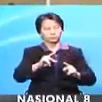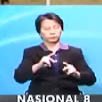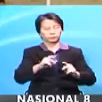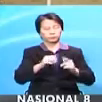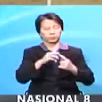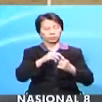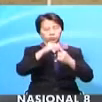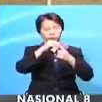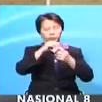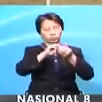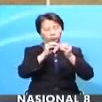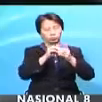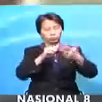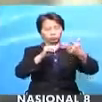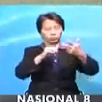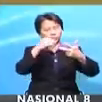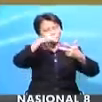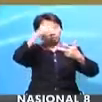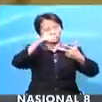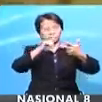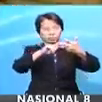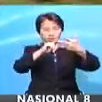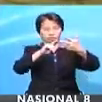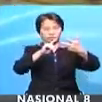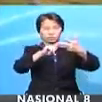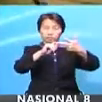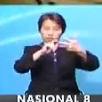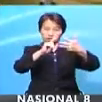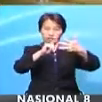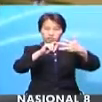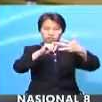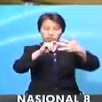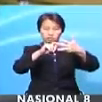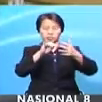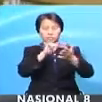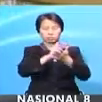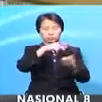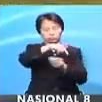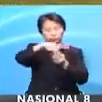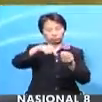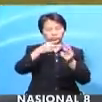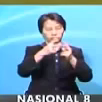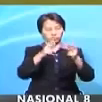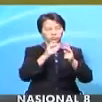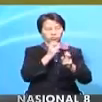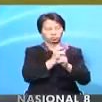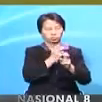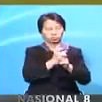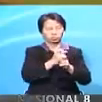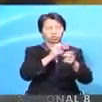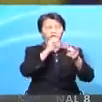jadi status situasi yang cukup dibanding dengan